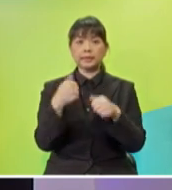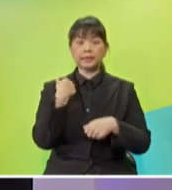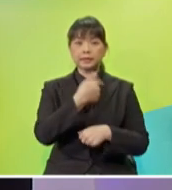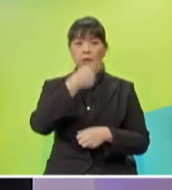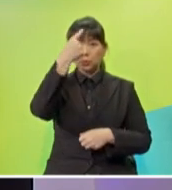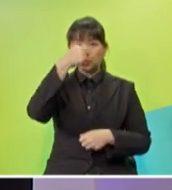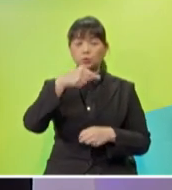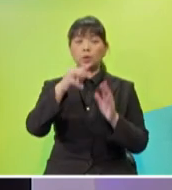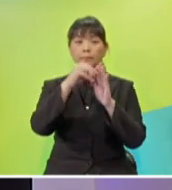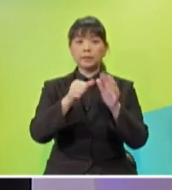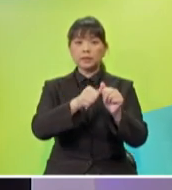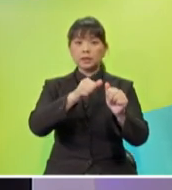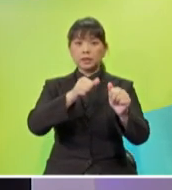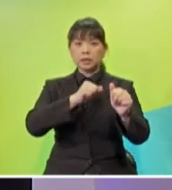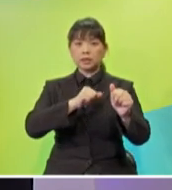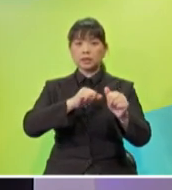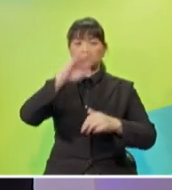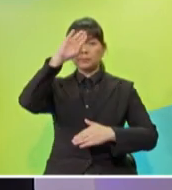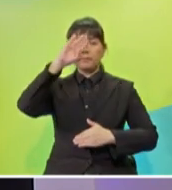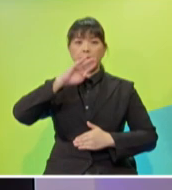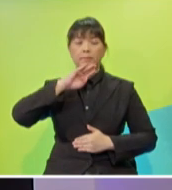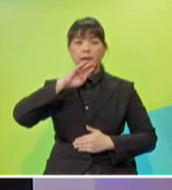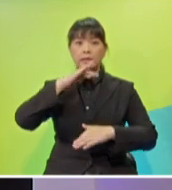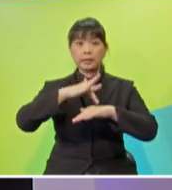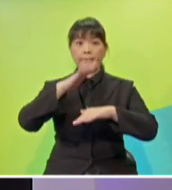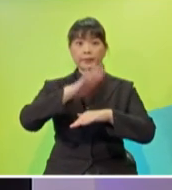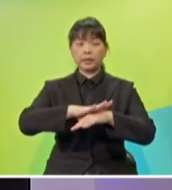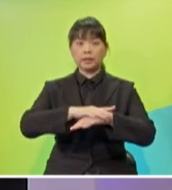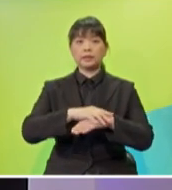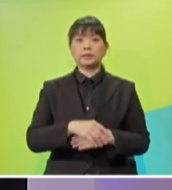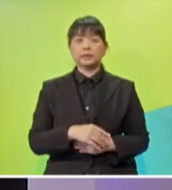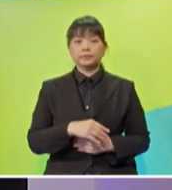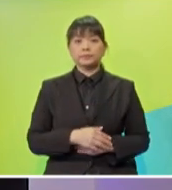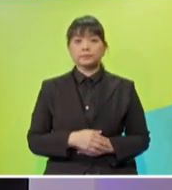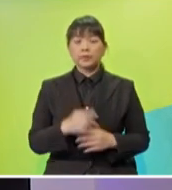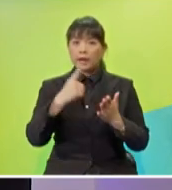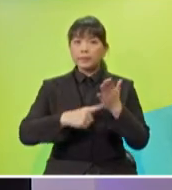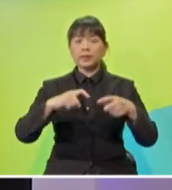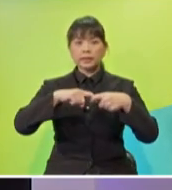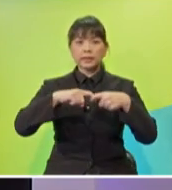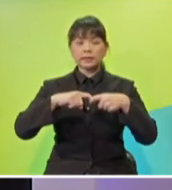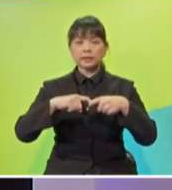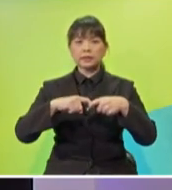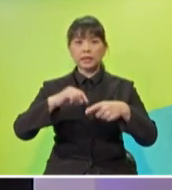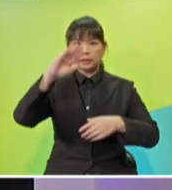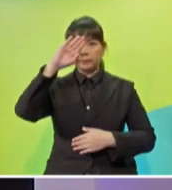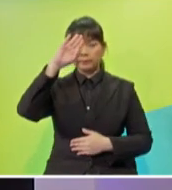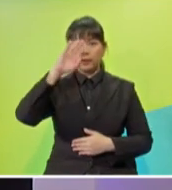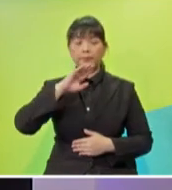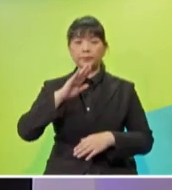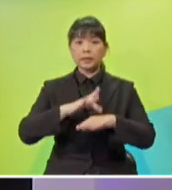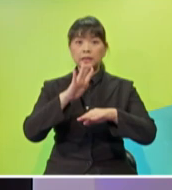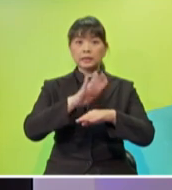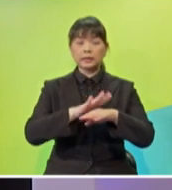mengelakkan demam dengki dan ceret Apa kaitannya demam dengki ini dengan